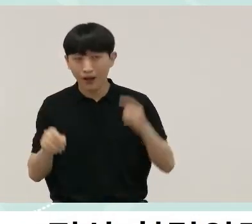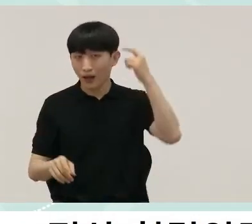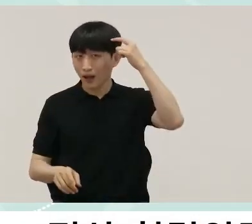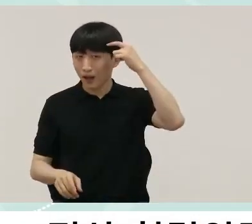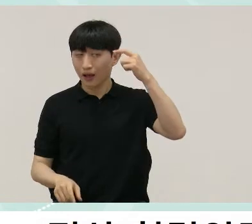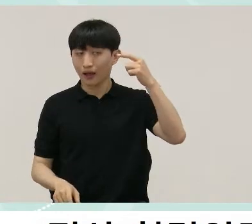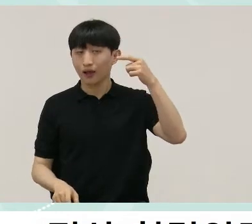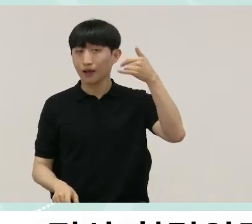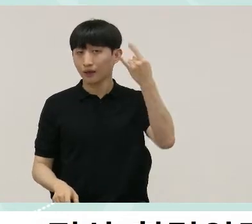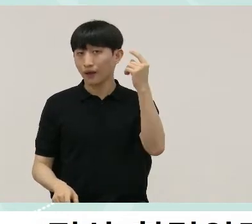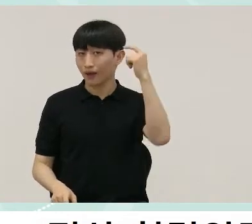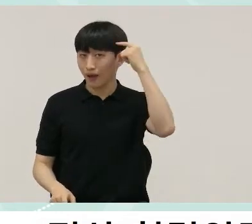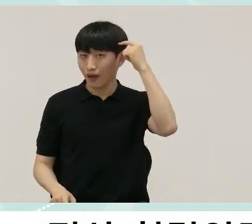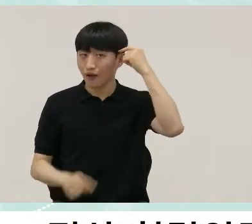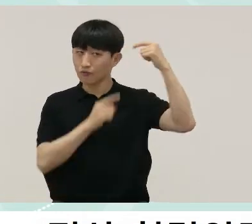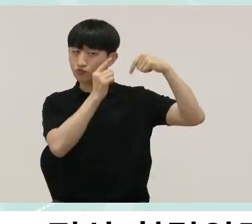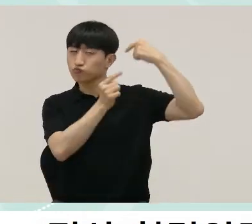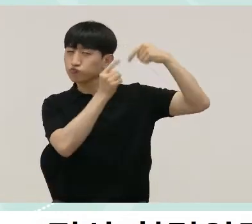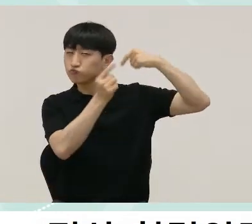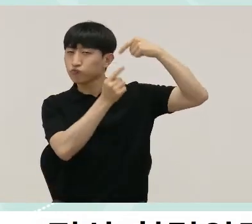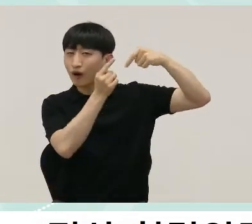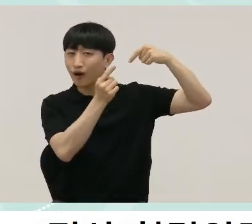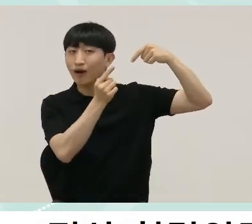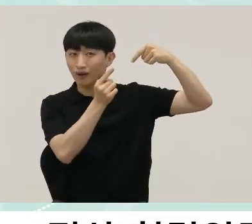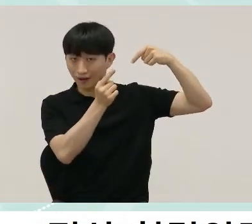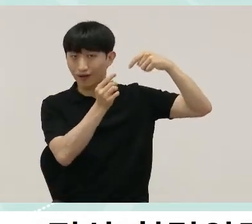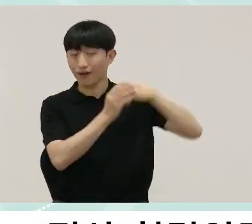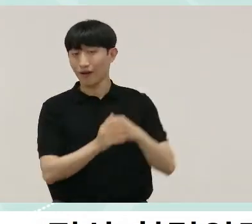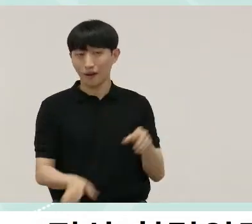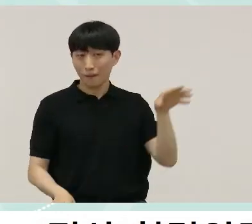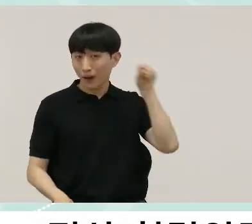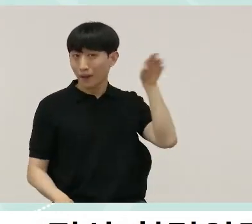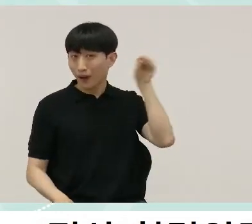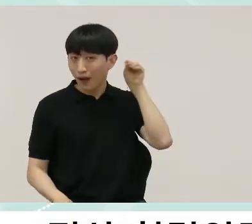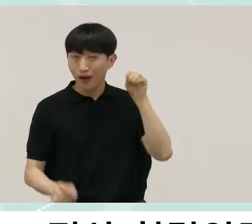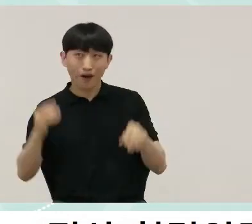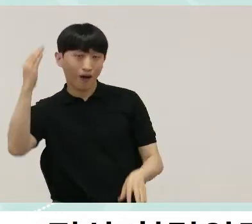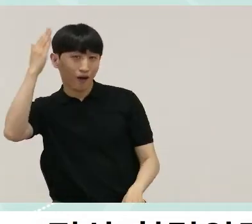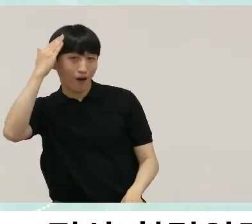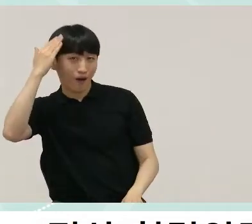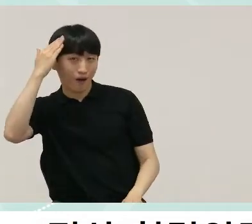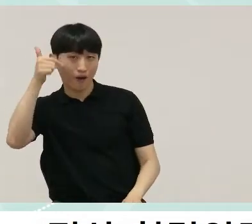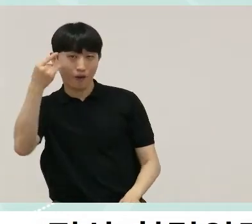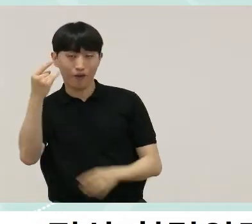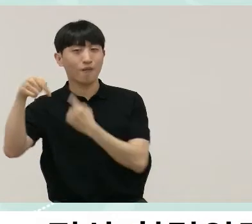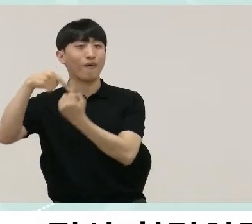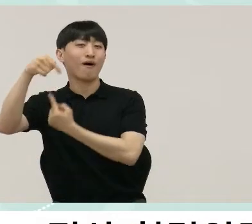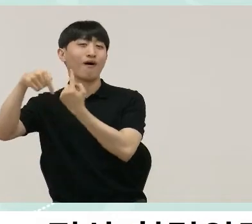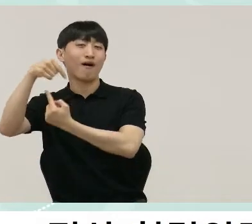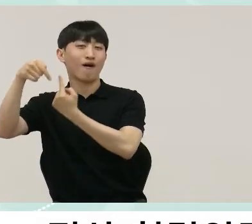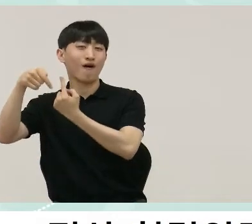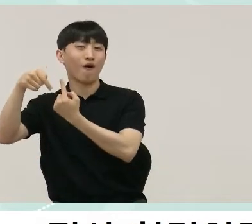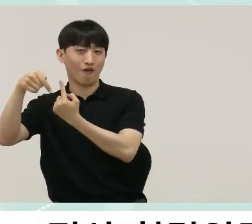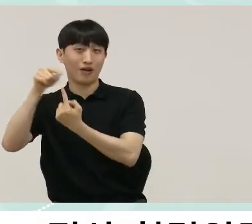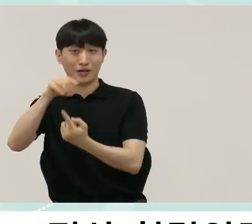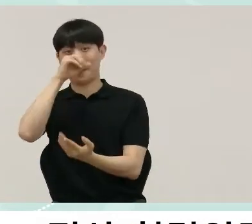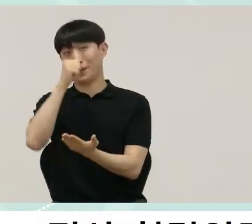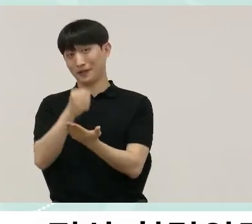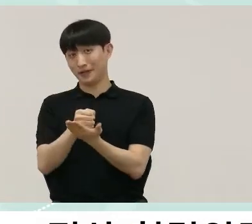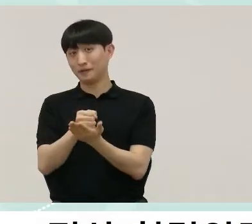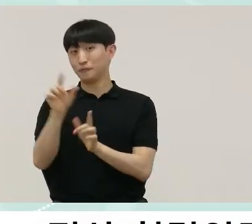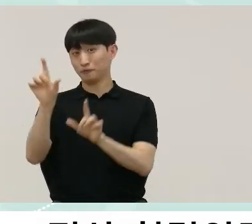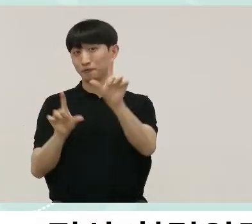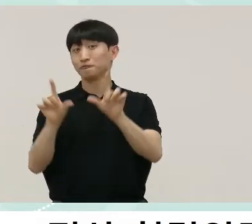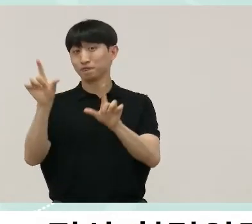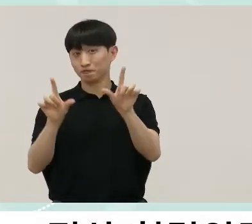좌측 측두엽이 활성화됩니다. 왼쪽 소리를 들으면 오른쪽의 측두엽이 활성화되는 게 정상적인